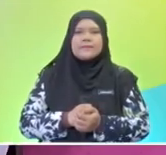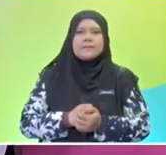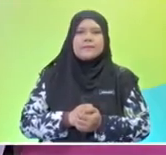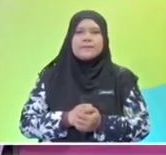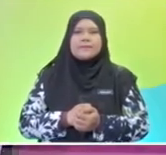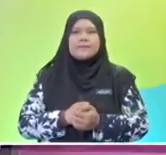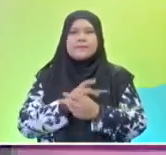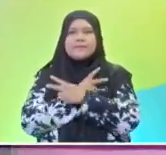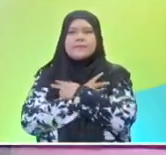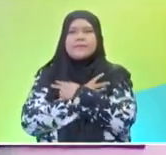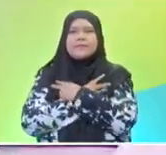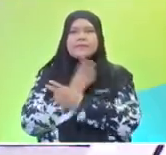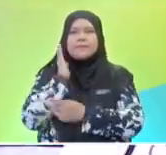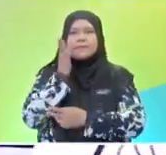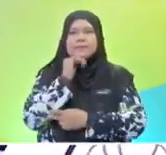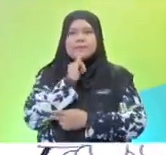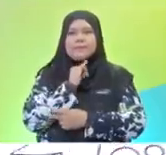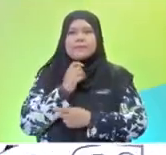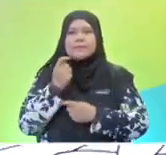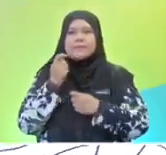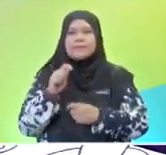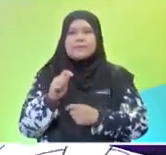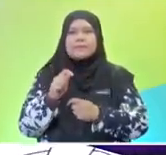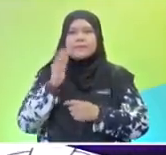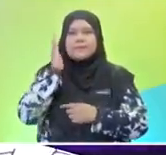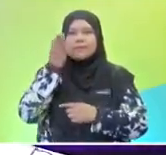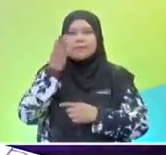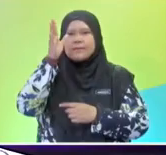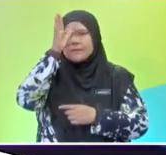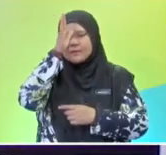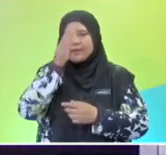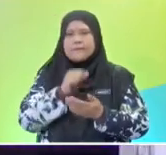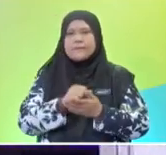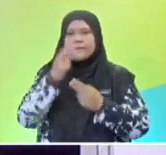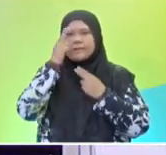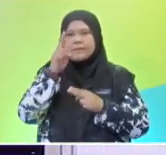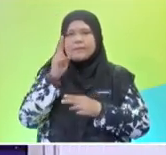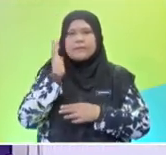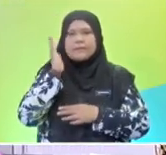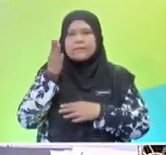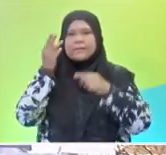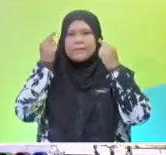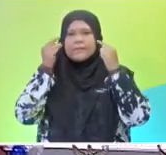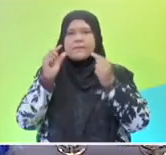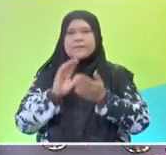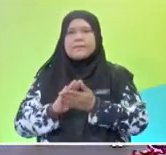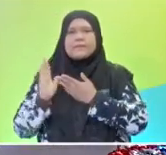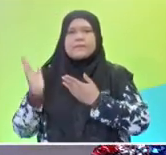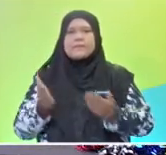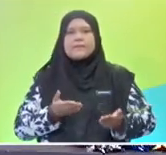Kasih akan ibu, taat akan bapa, hormat akan guru,